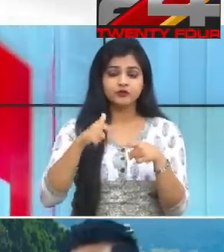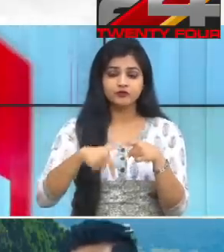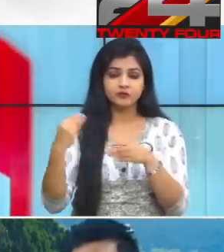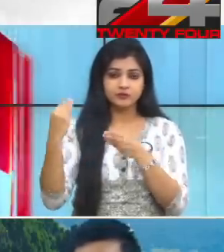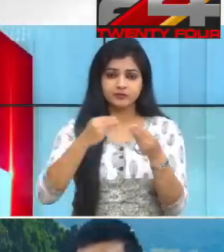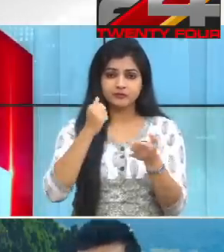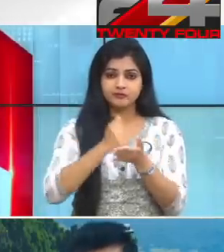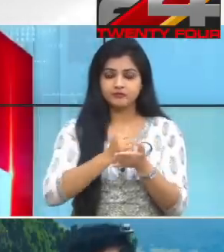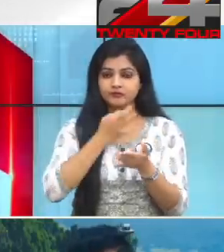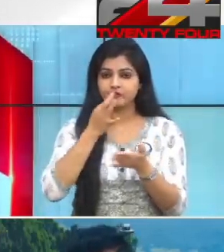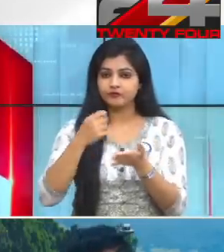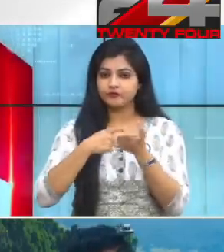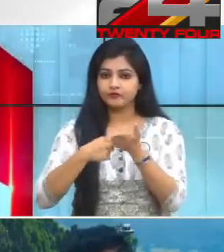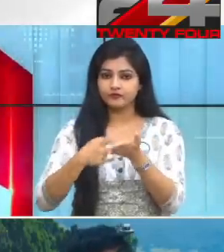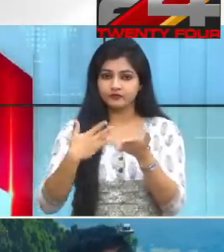ആവശ്യപ്പെട്ടിട്ടുണ്ട്.